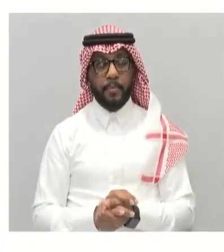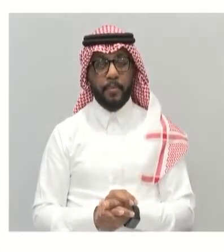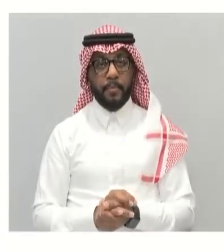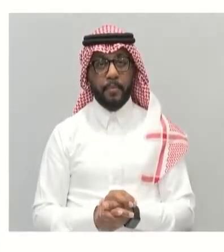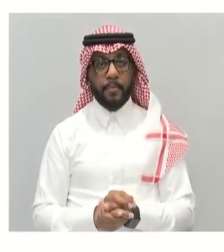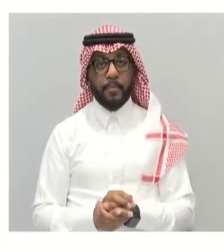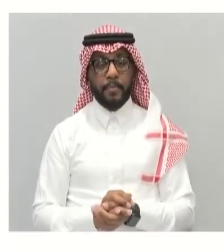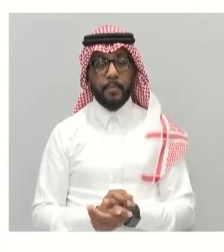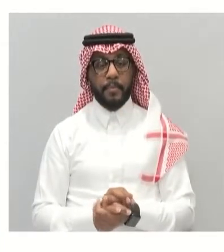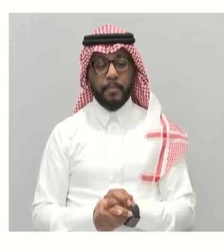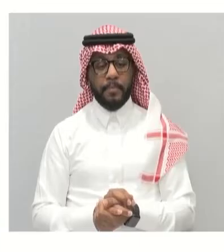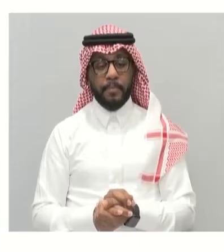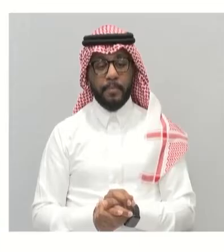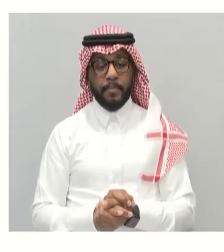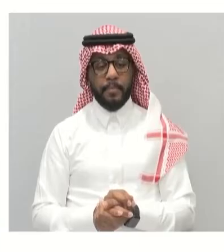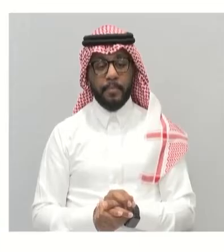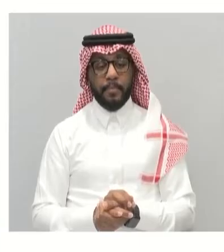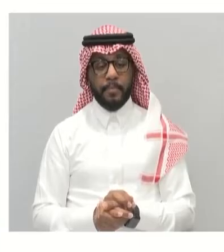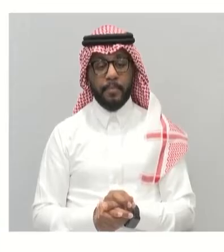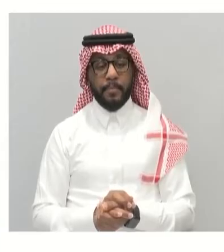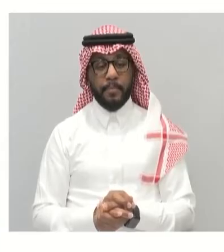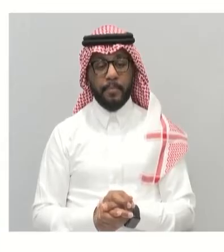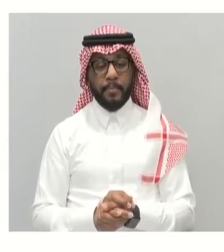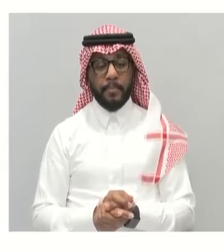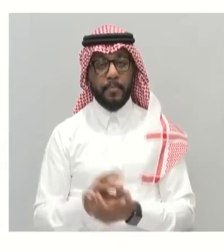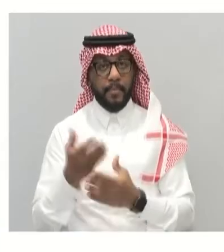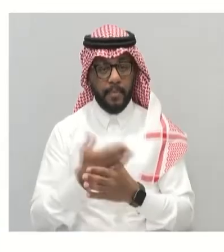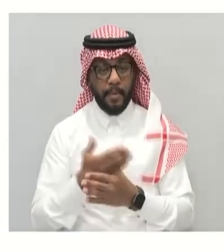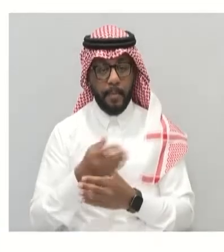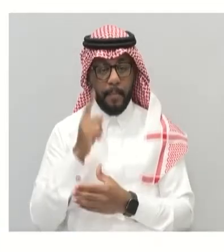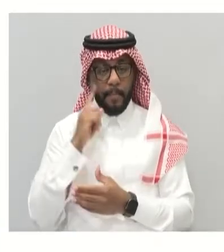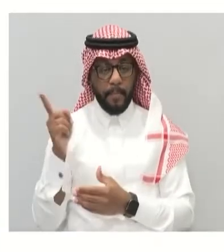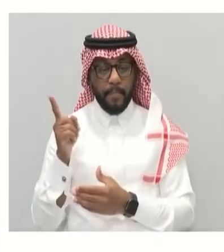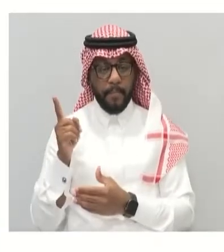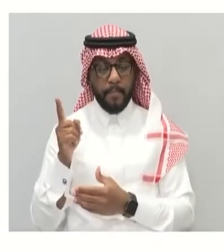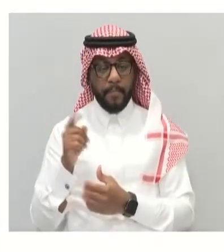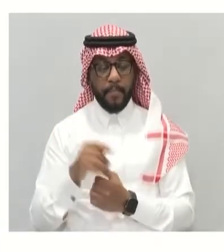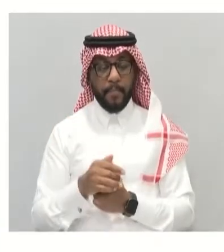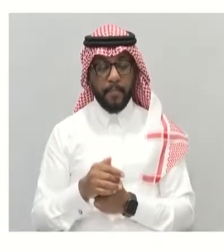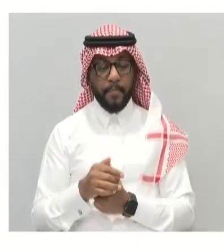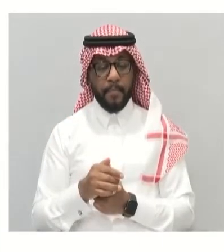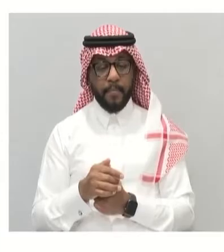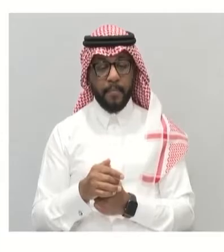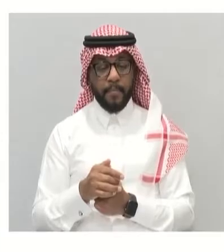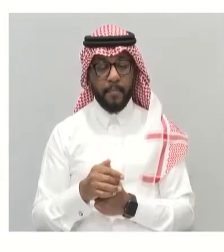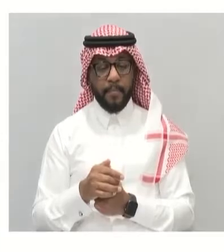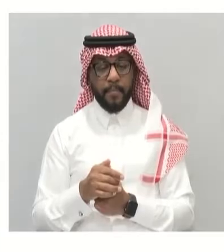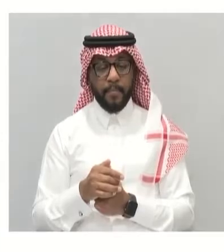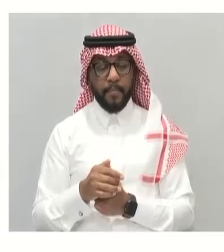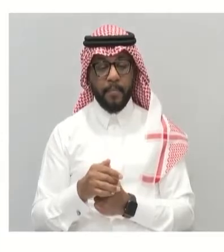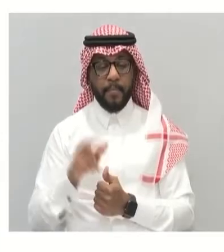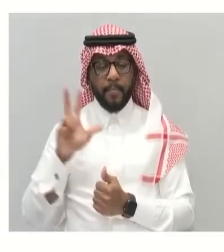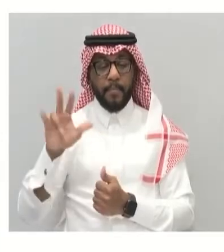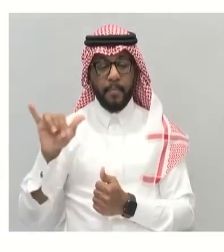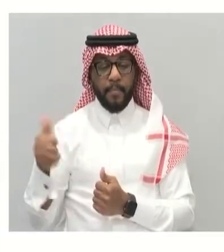مذكر سالم وعلامه نصبه الياء اذا هنا الفتحه لانه اسم مفرد وهنا الياء لانه